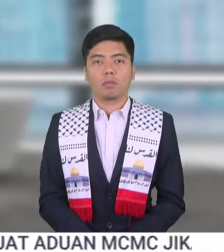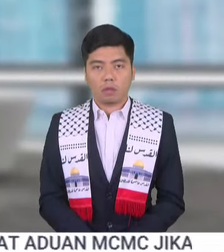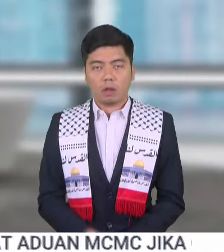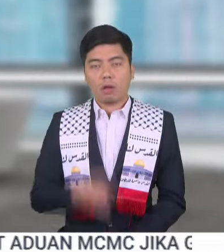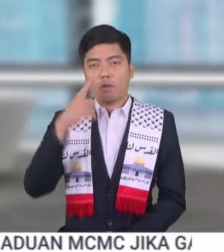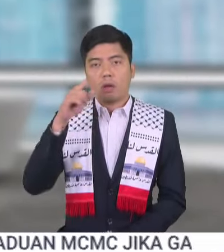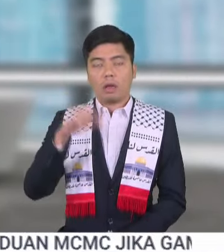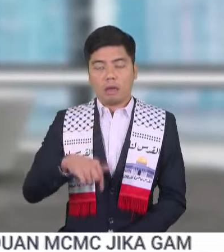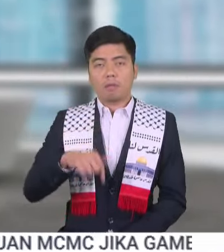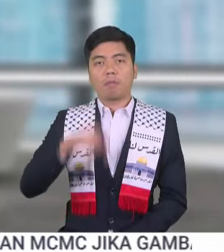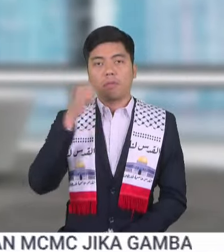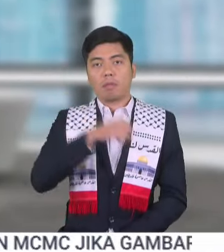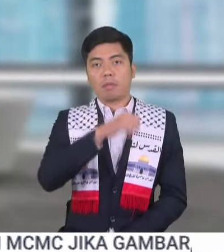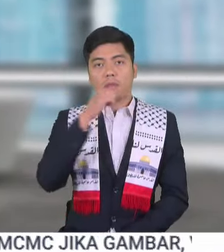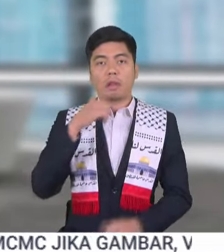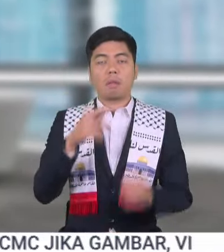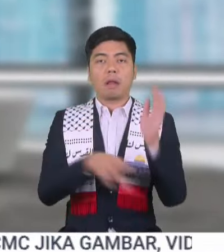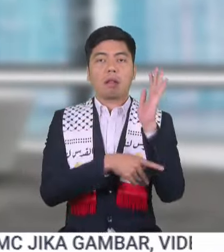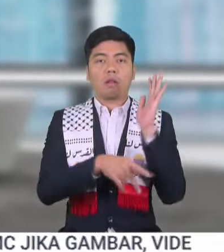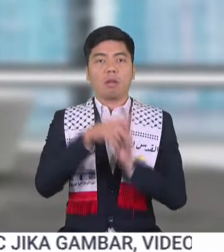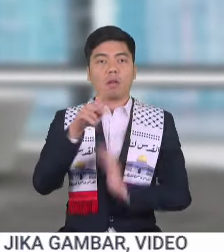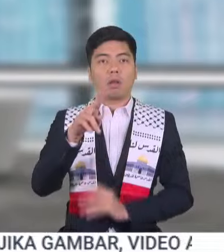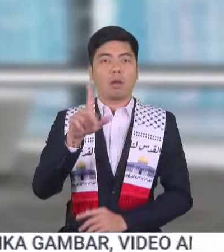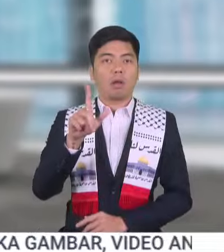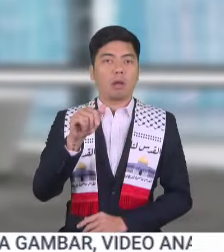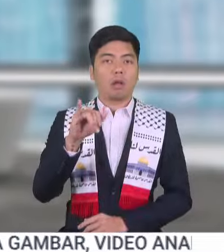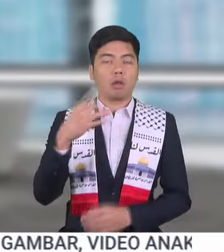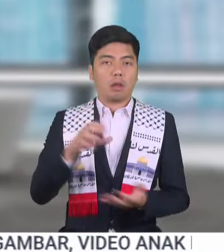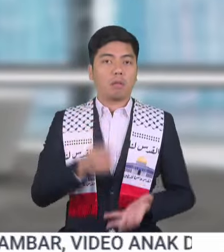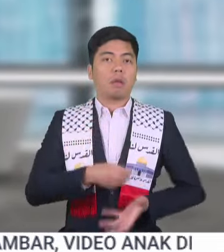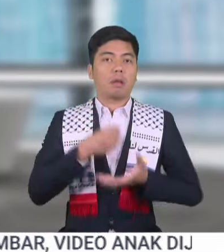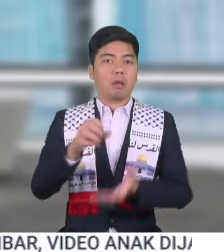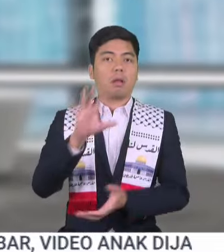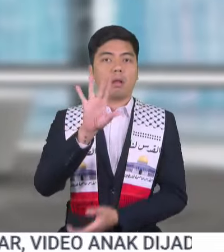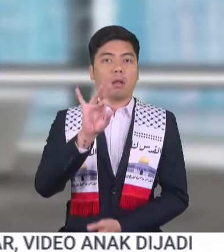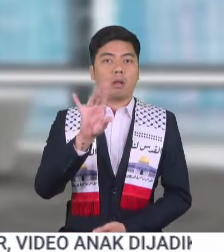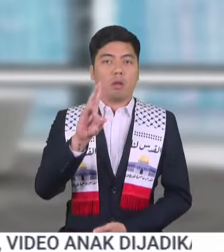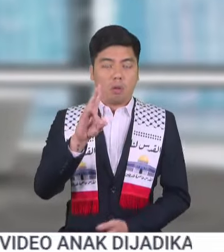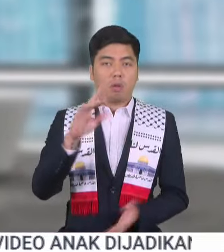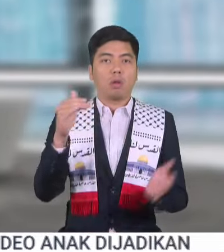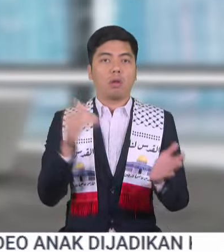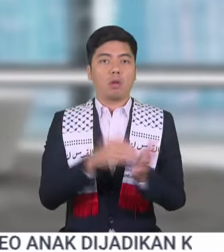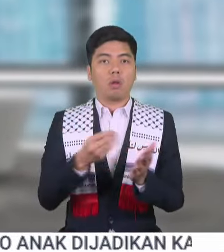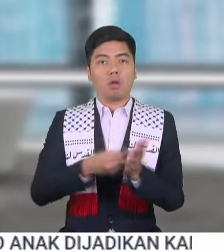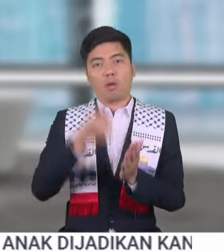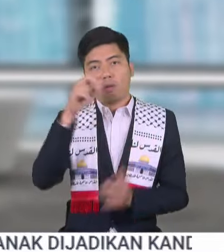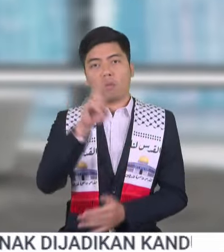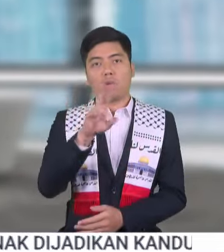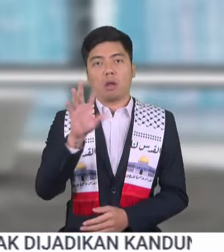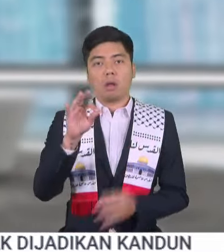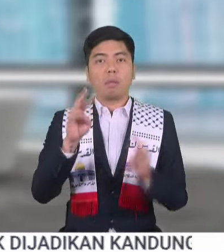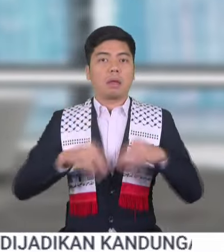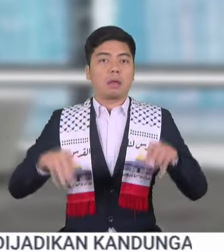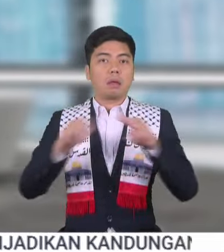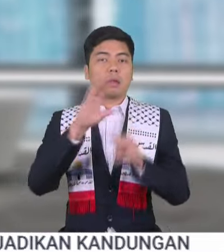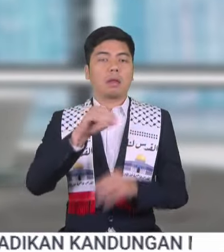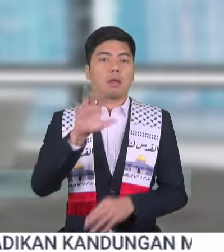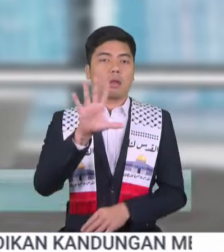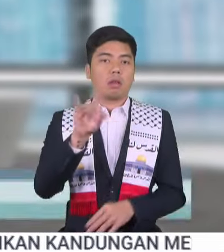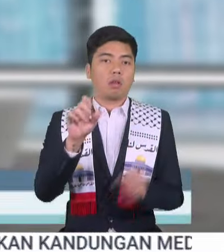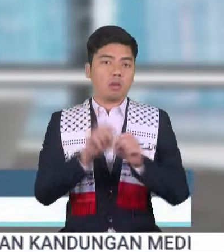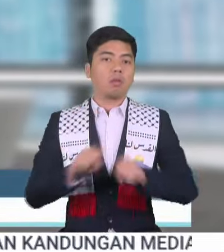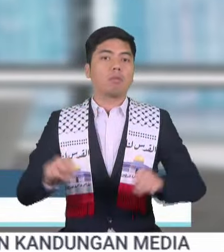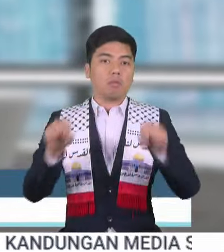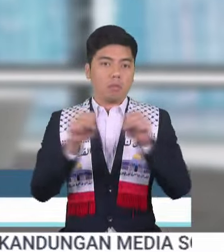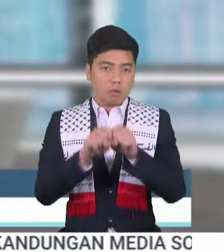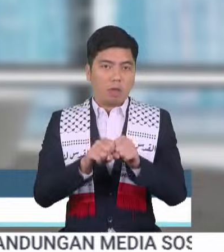Sempena Ramadan ini, Parlimen Kulai menyumbang RM87,000 kepada 29 masjid dan 58 surau di kawasan berkenaan.